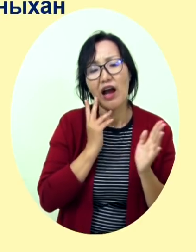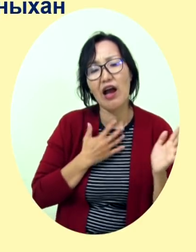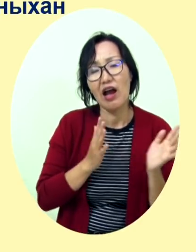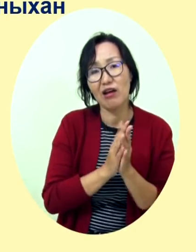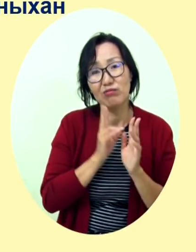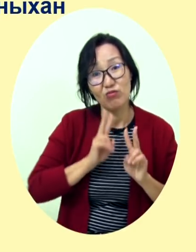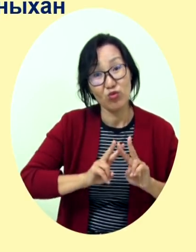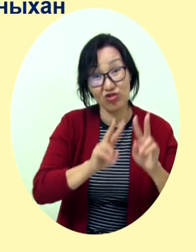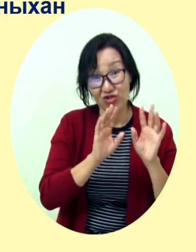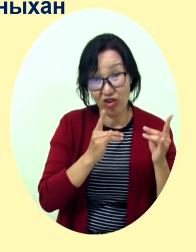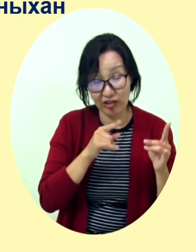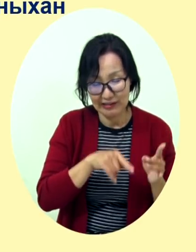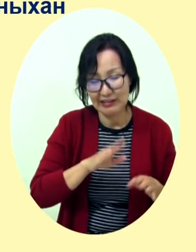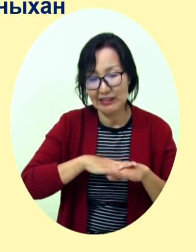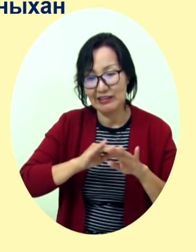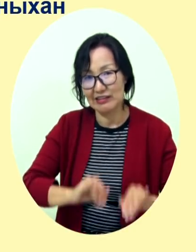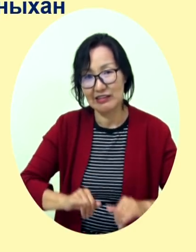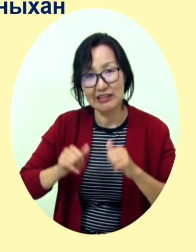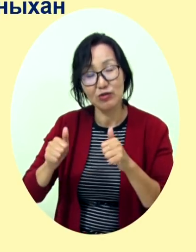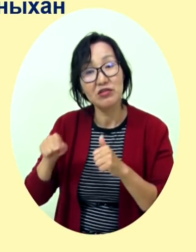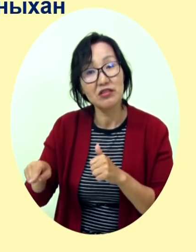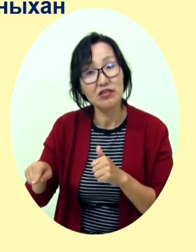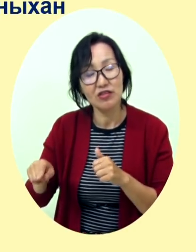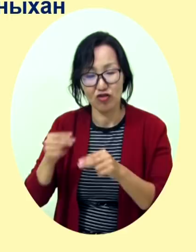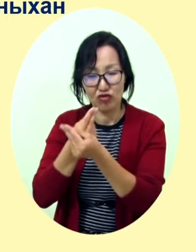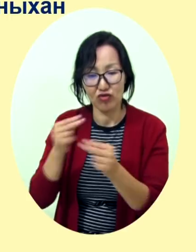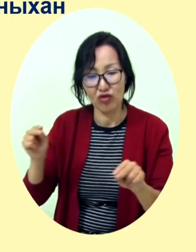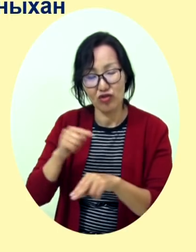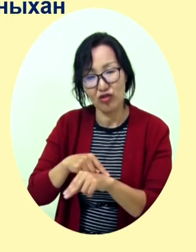тоглодгоо гэсэн энэ өгүүлбэрийг засан сайжруулж